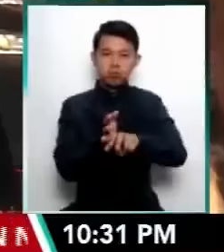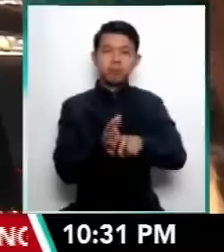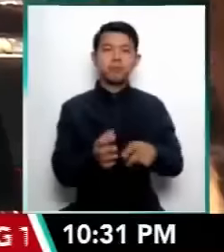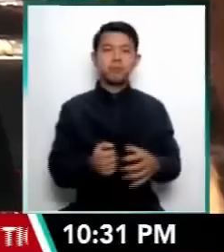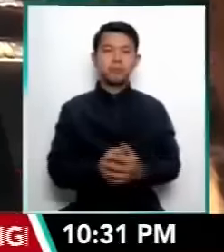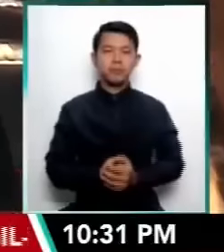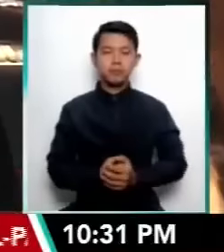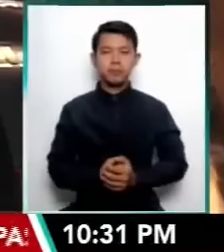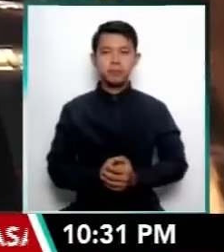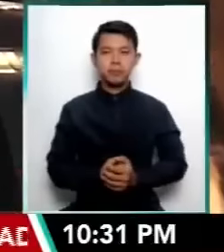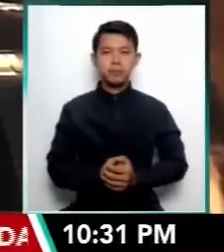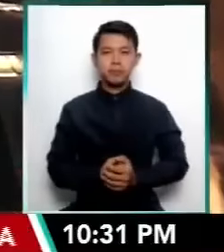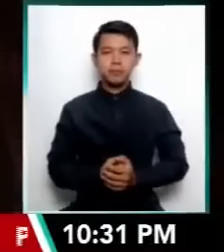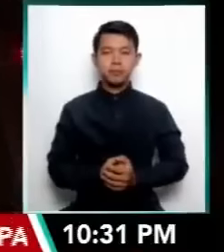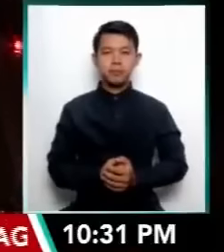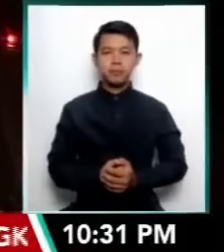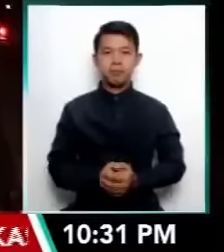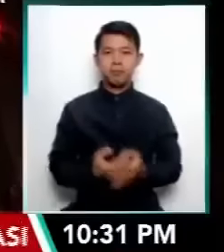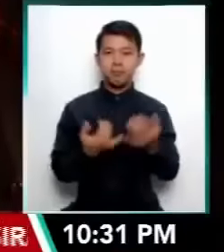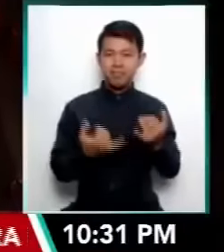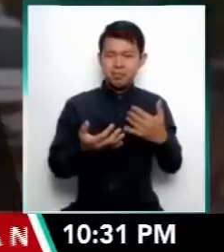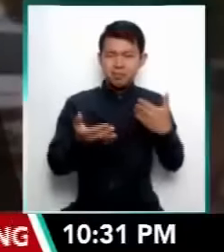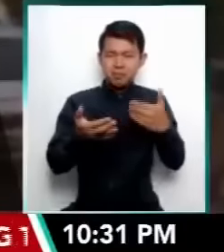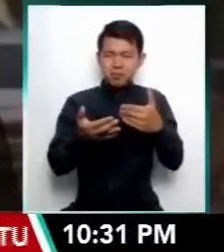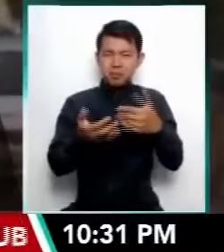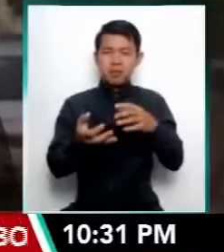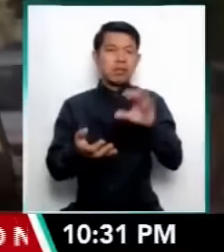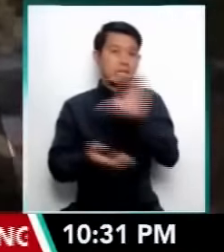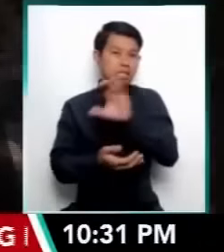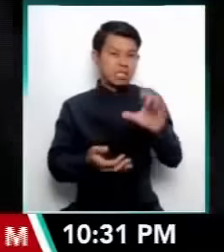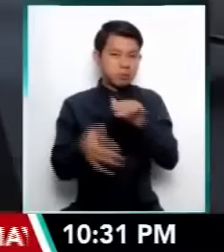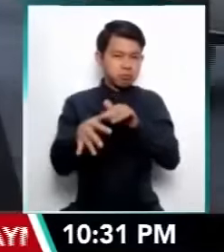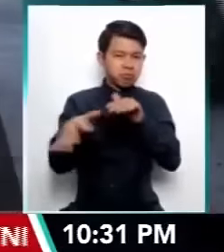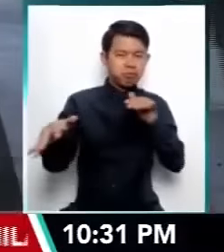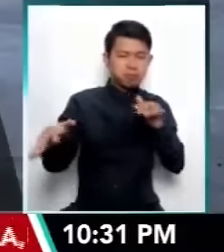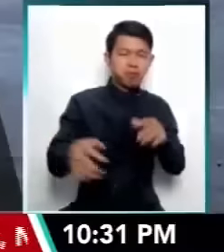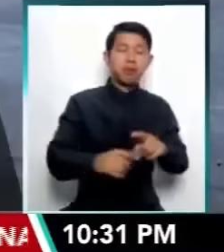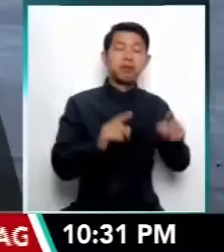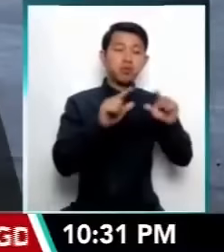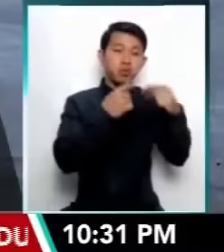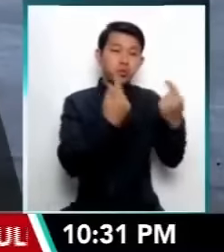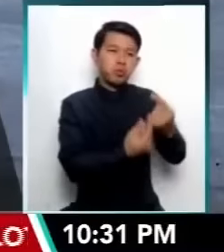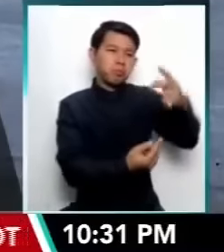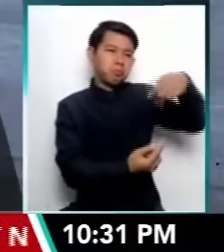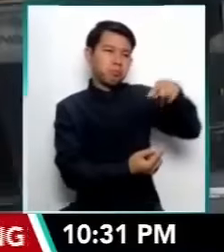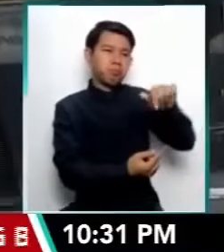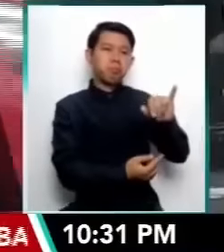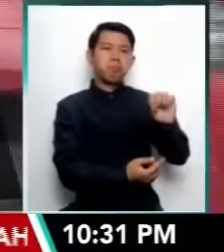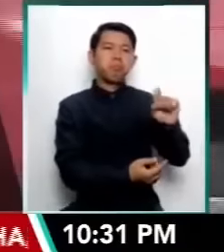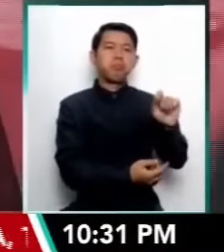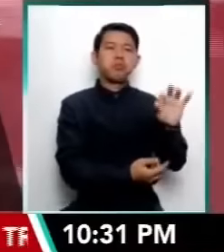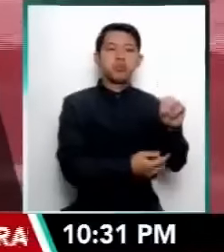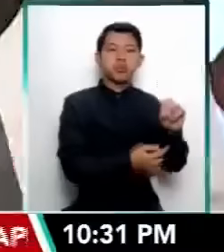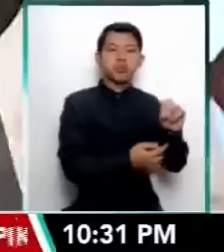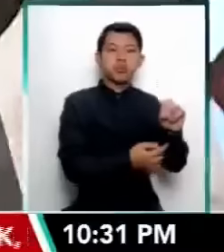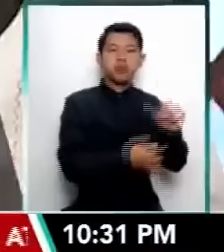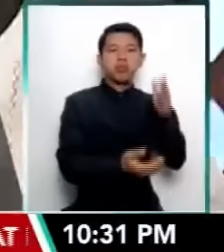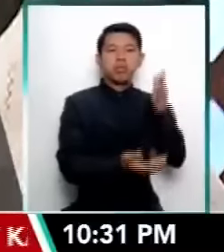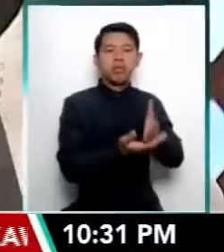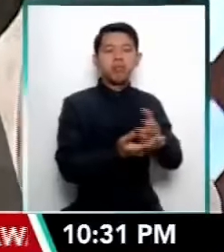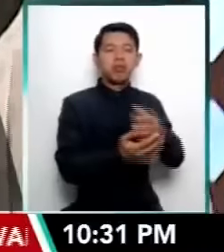Kung kailan ramdam na ang Christmas traffic, magtitigil pasada uli ang grupong piston. Wala na raw atrasan ang 2 na transport strike simula